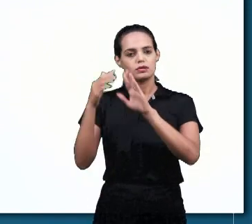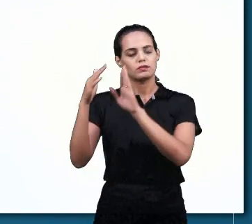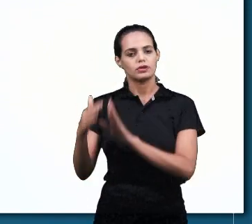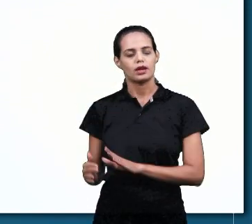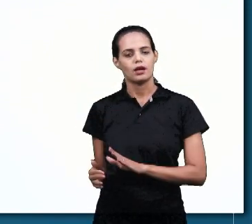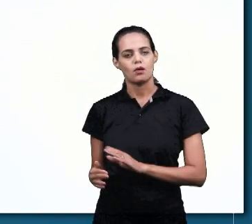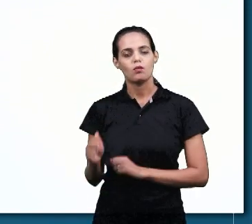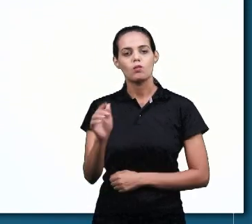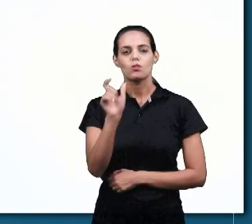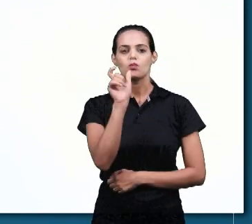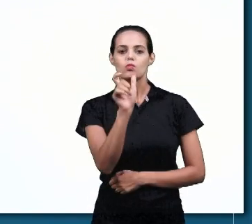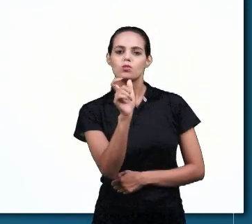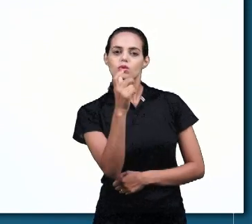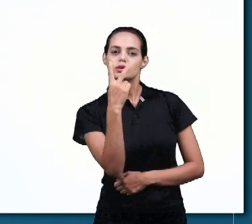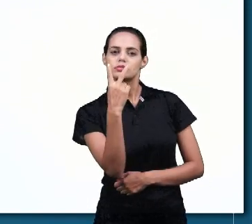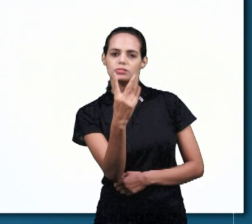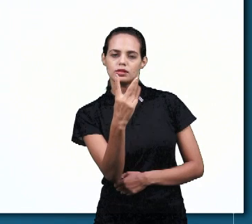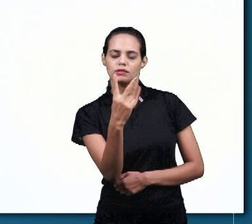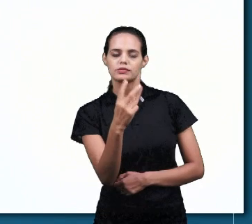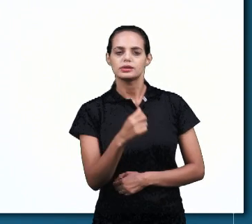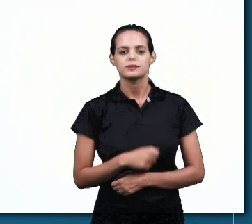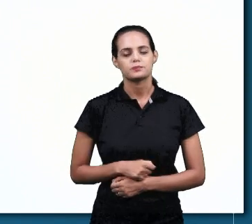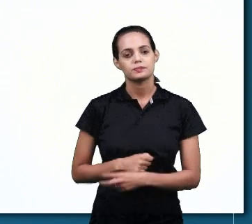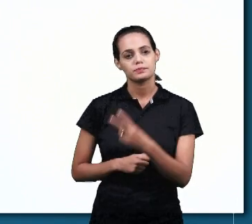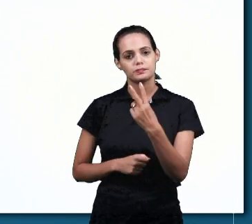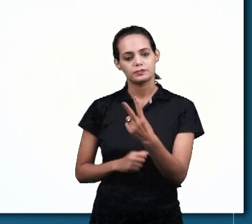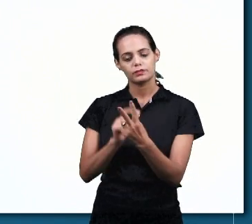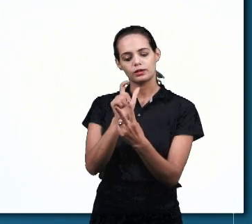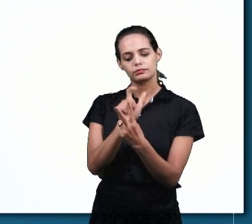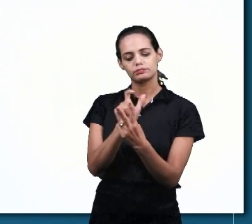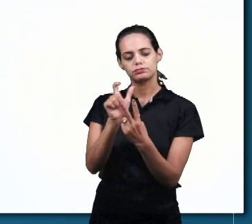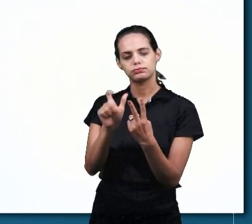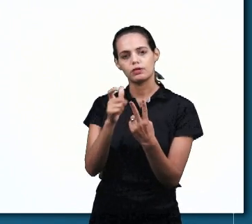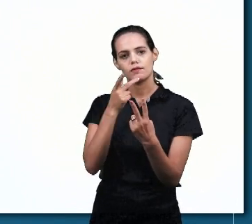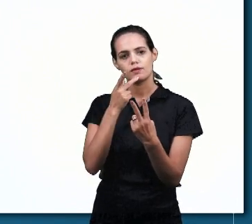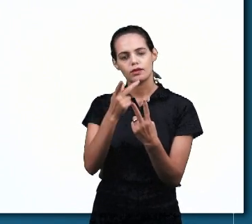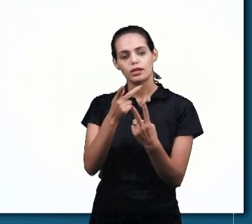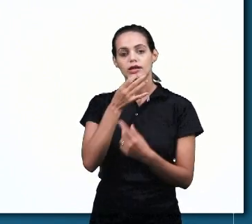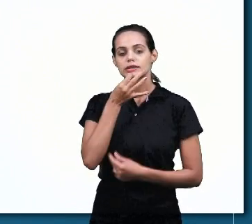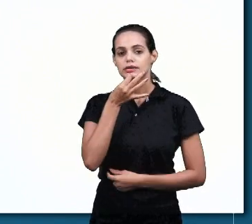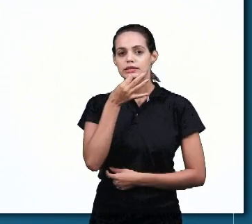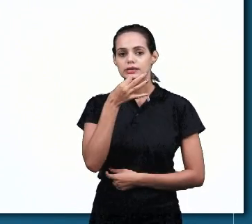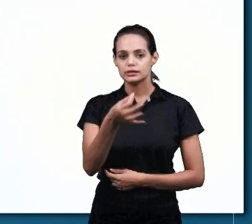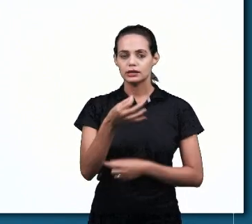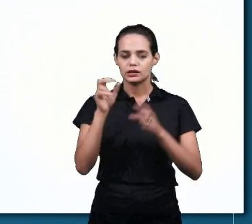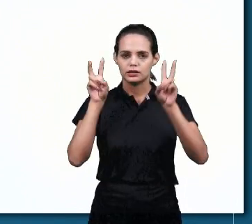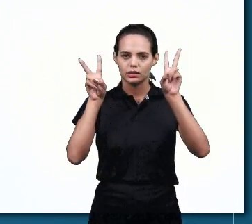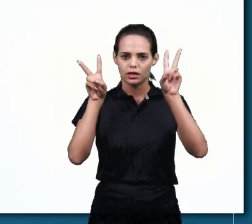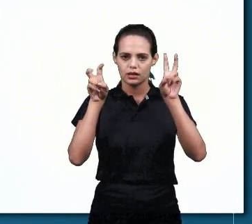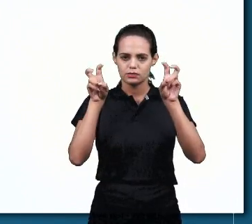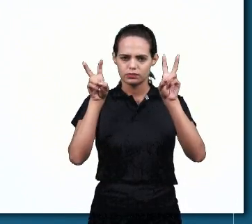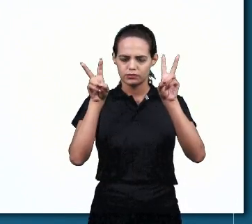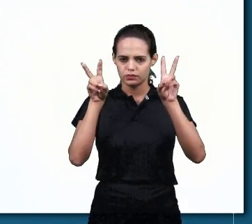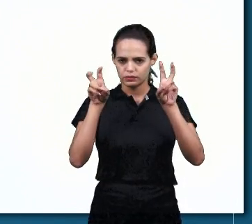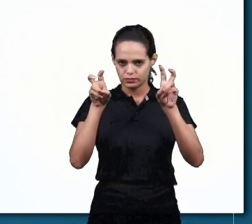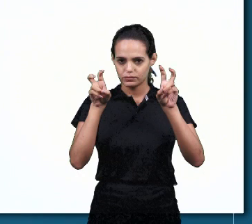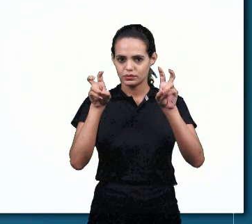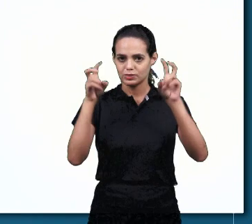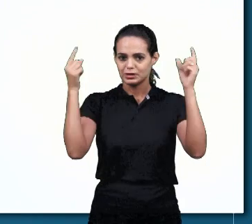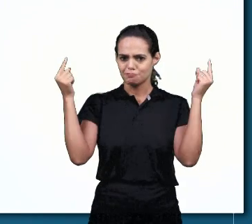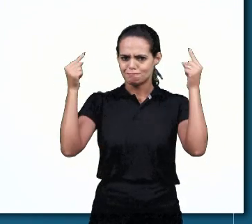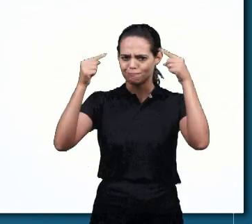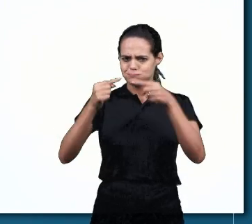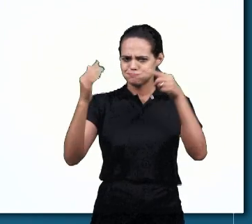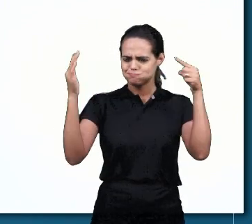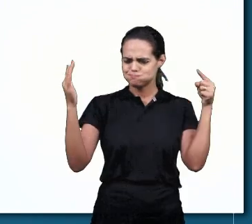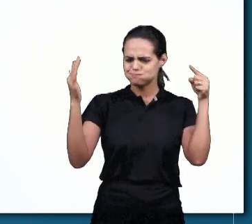mots. Maintenant, avec 2 mots, nous allons citer les sujets qui sont cibles des attaques